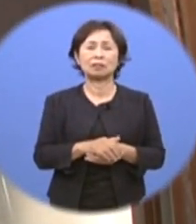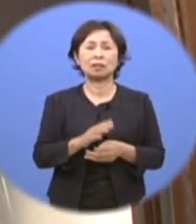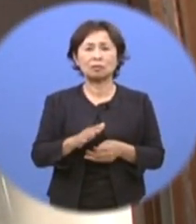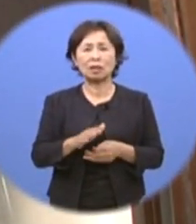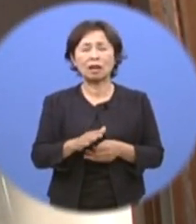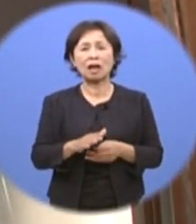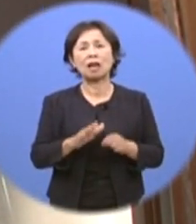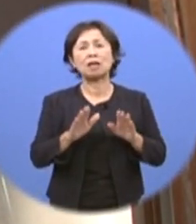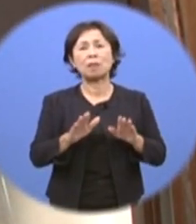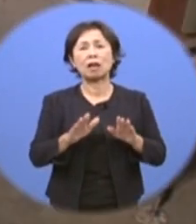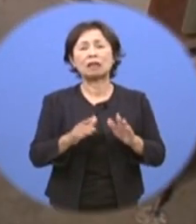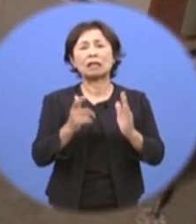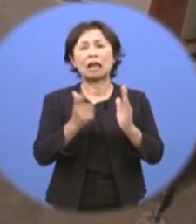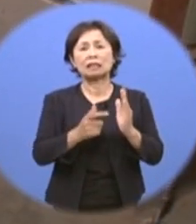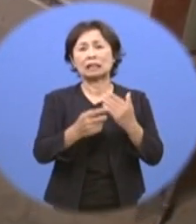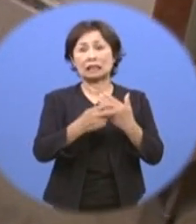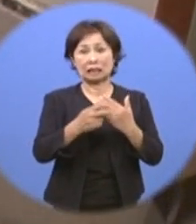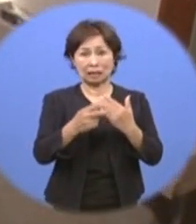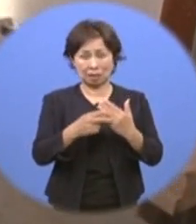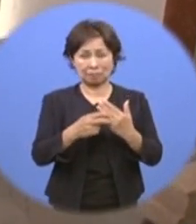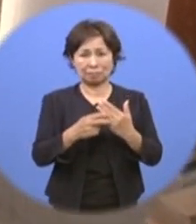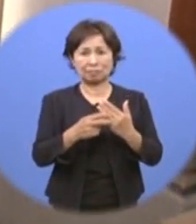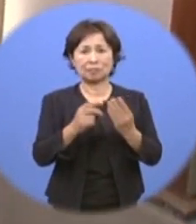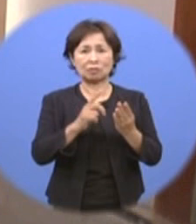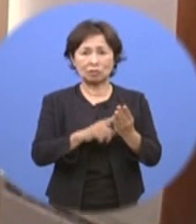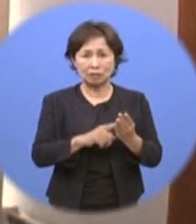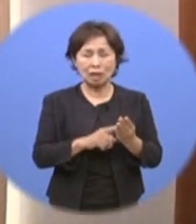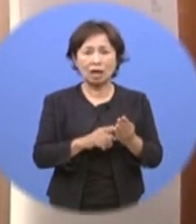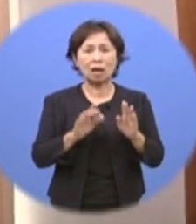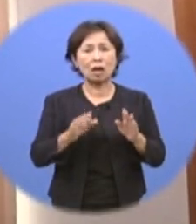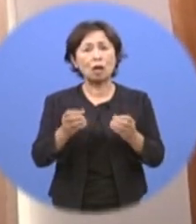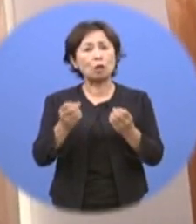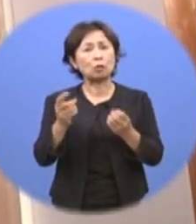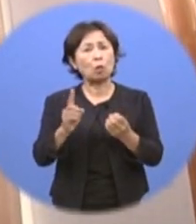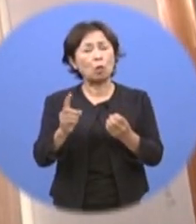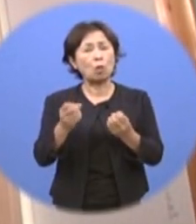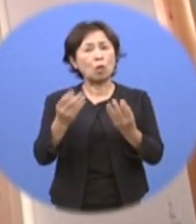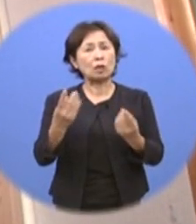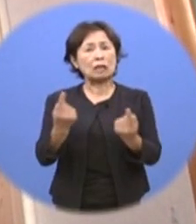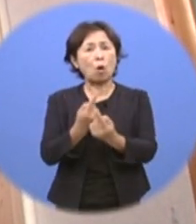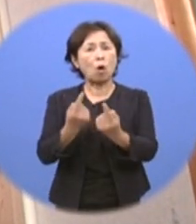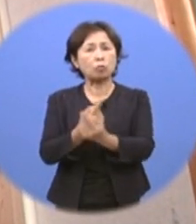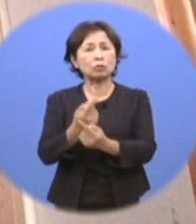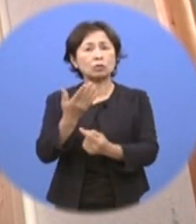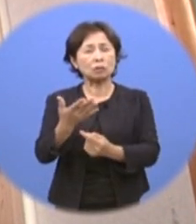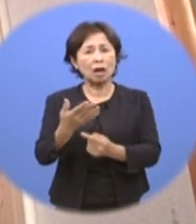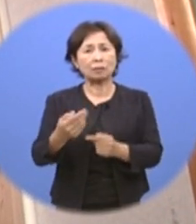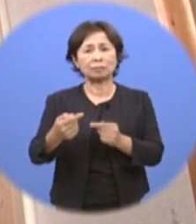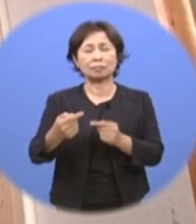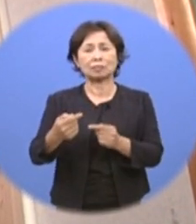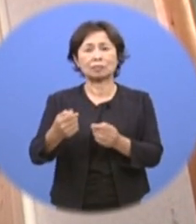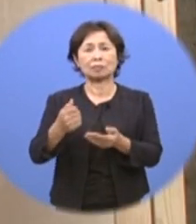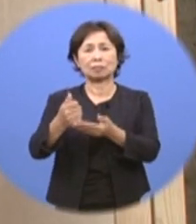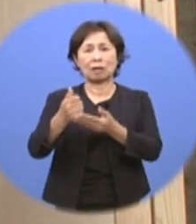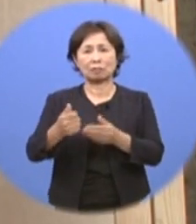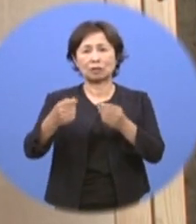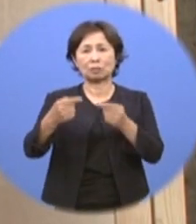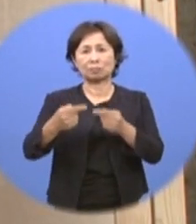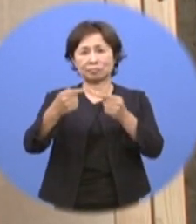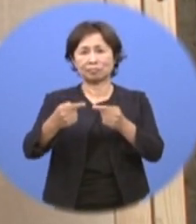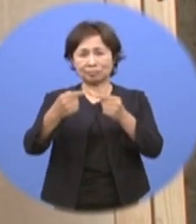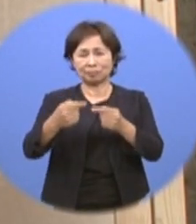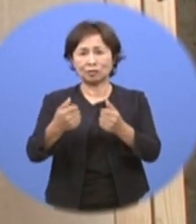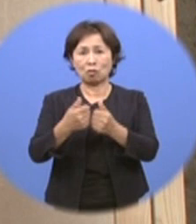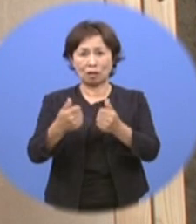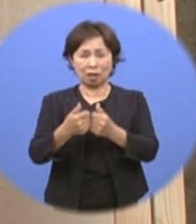。それから今回は、どういうふうにリフォームするか、お施主様と何回も話しました。それに合わ